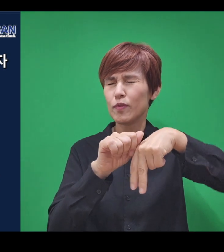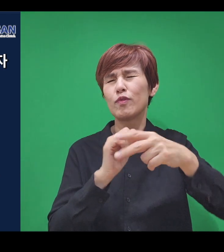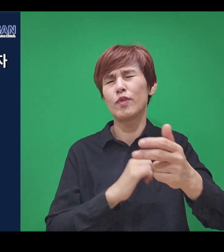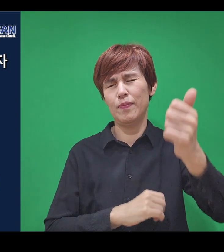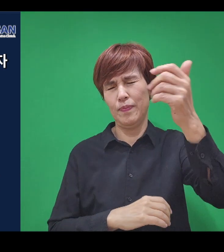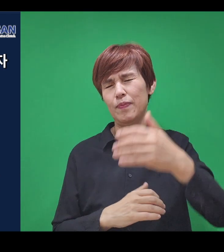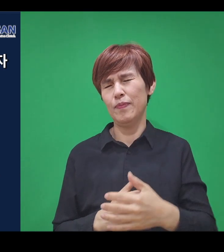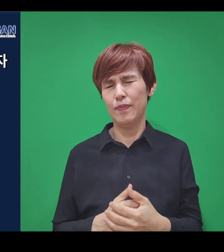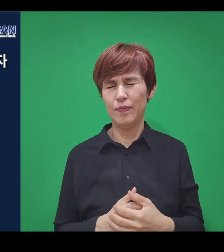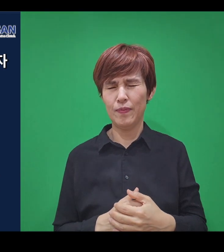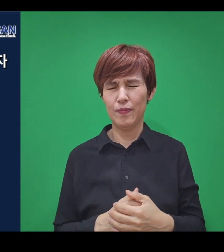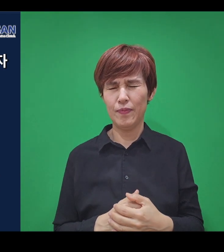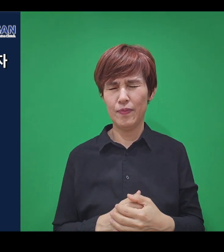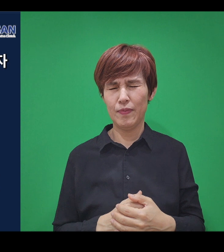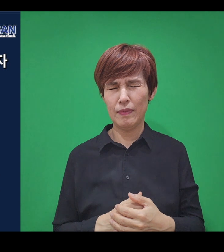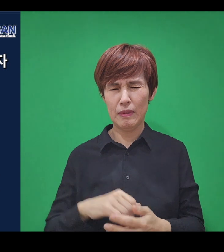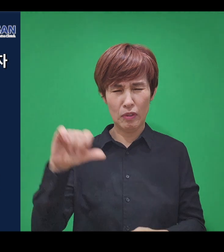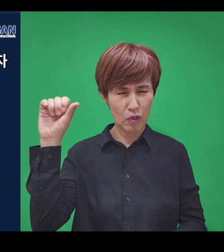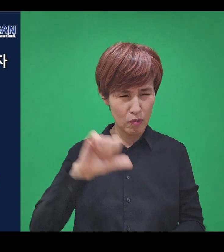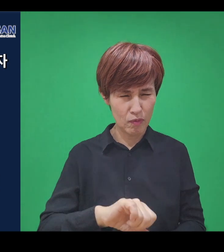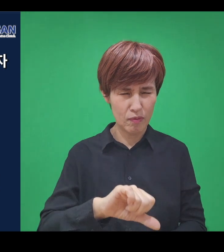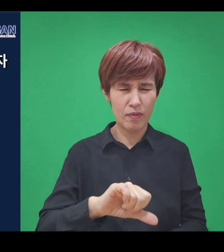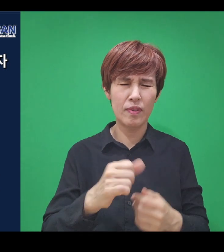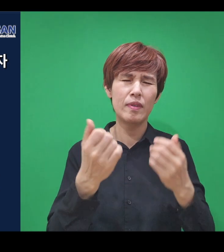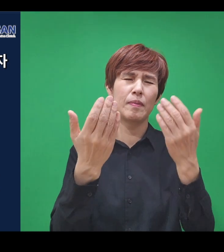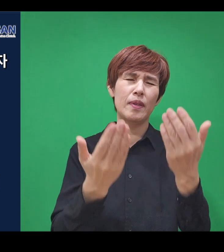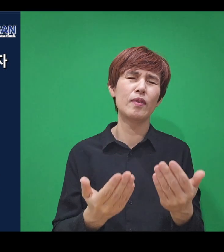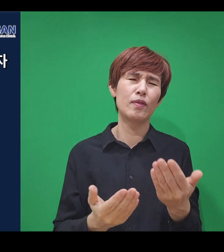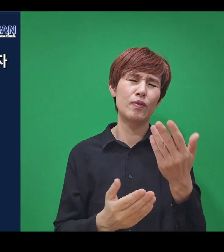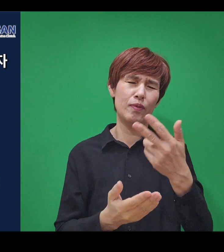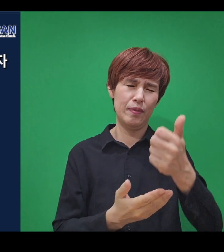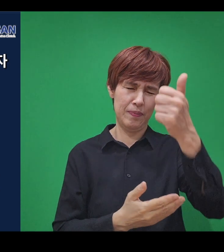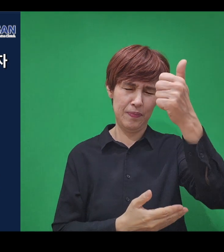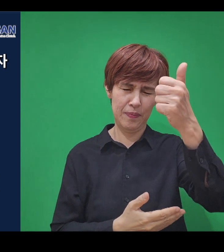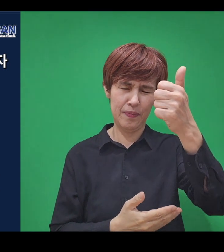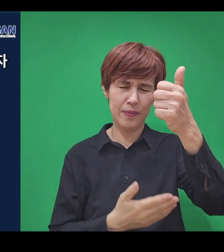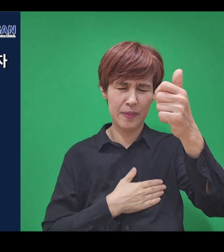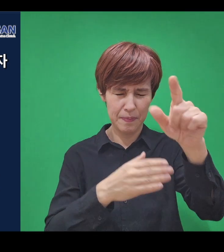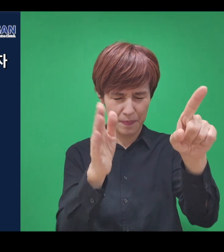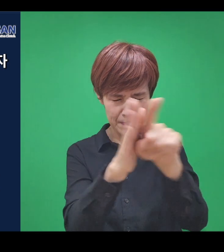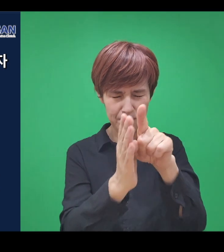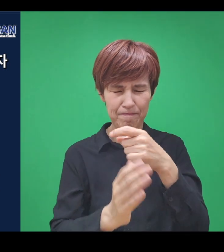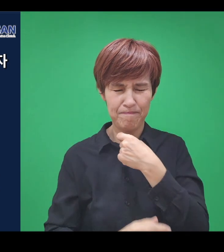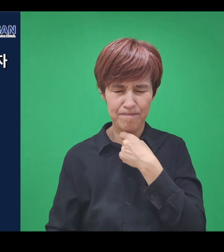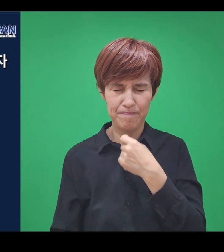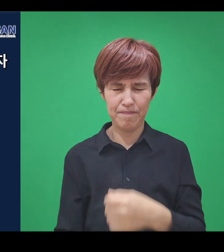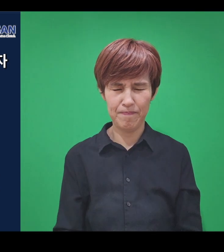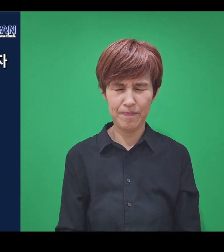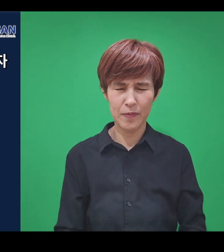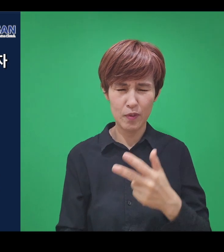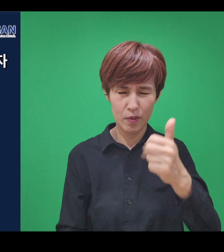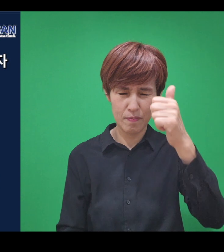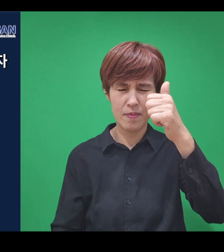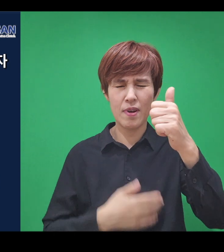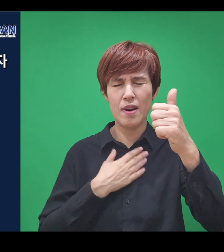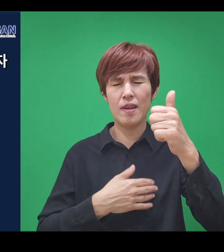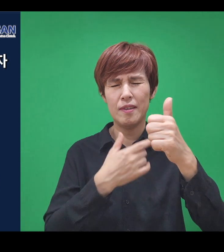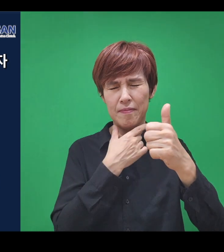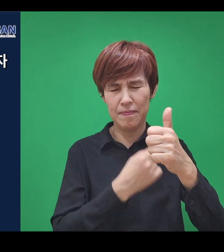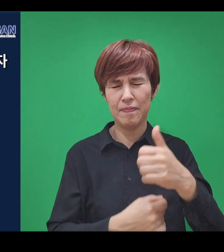결과를 그대로 받으시고 저주를 당하신 주님, 내가 그 주님만 믿기 원합니다. 그 주님을 알기를